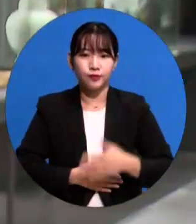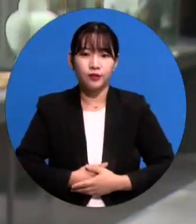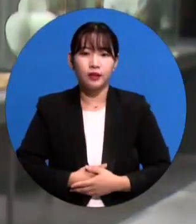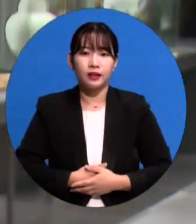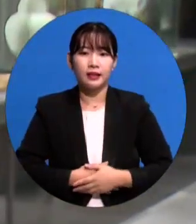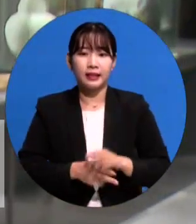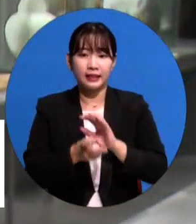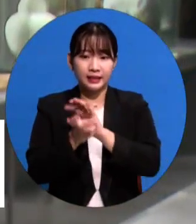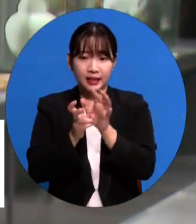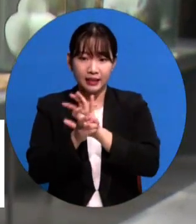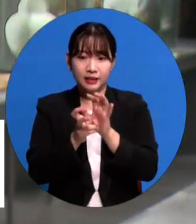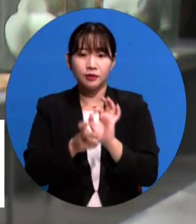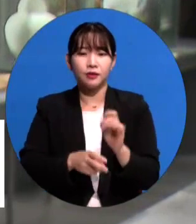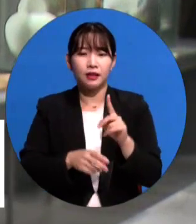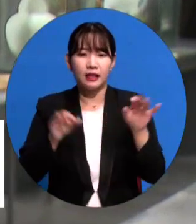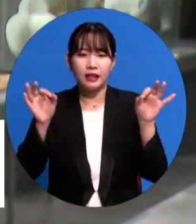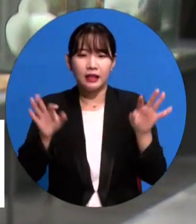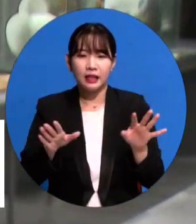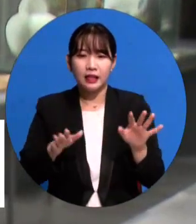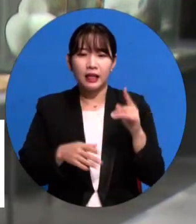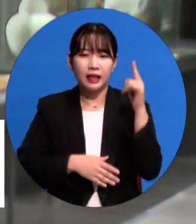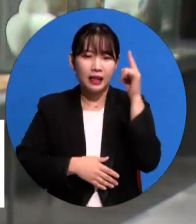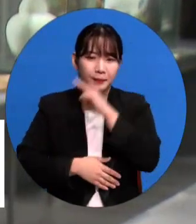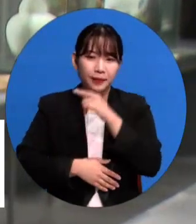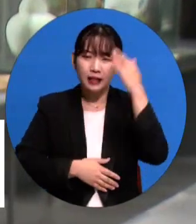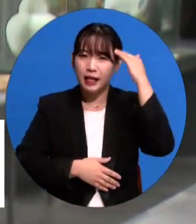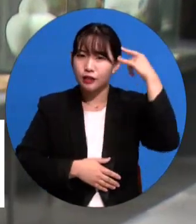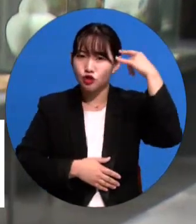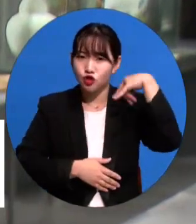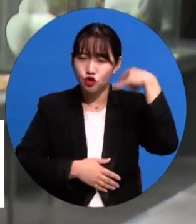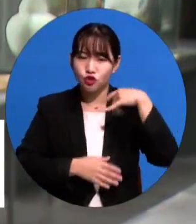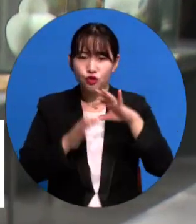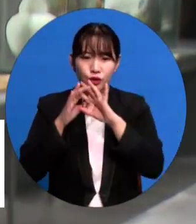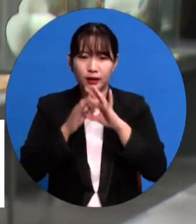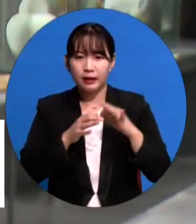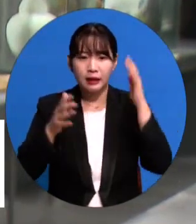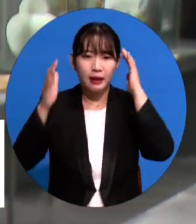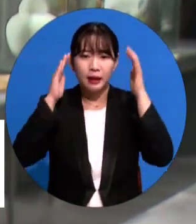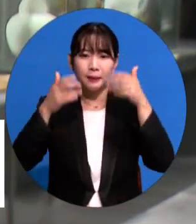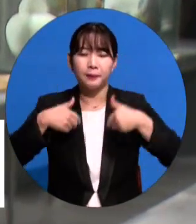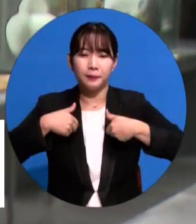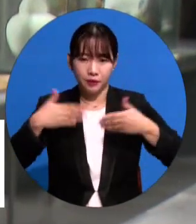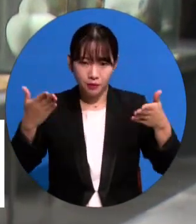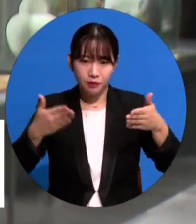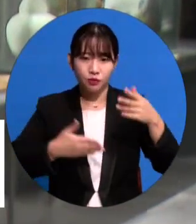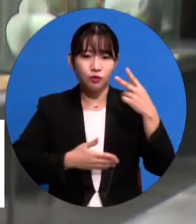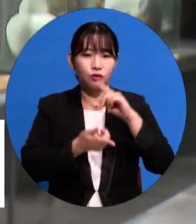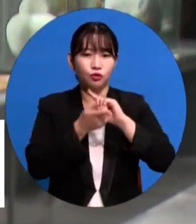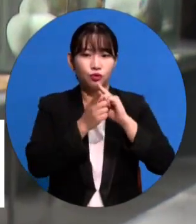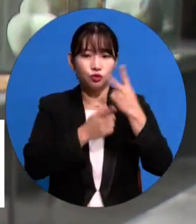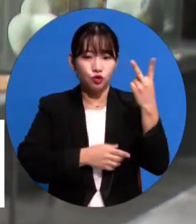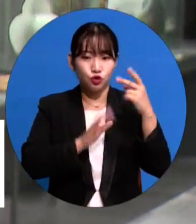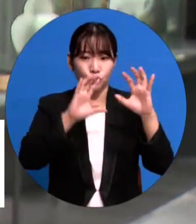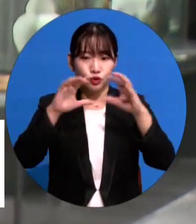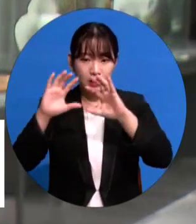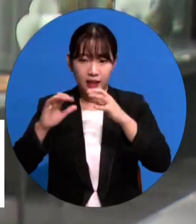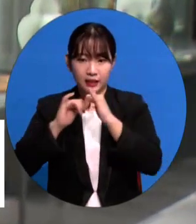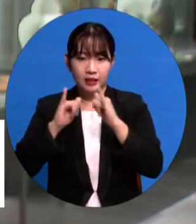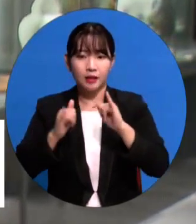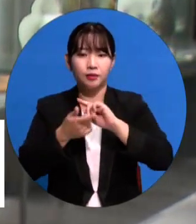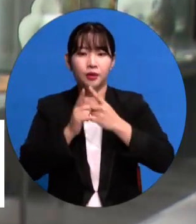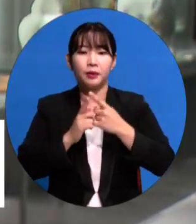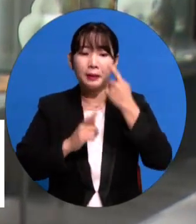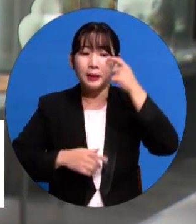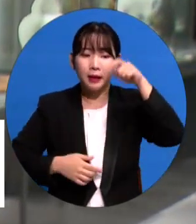사드 사태 이후로 일시적으로 나빠진 이 중한 관계에 우리가 부화 내동할 필요가 없고 양국 국민들은 서로 당장